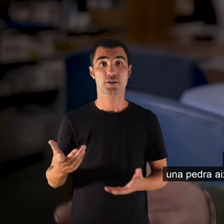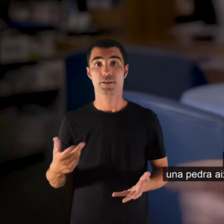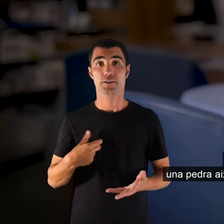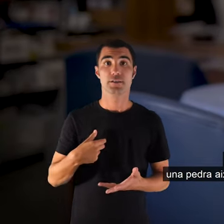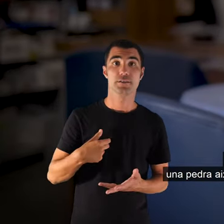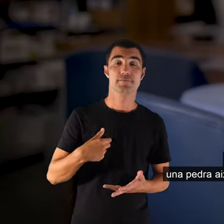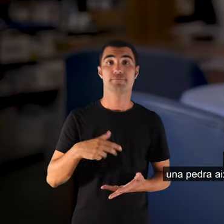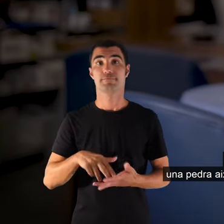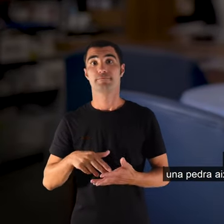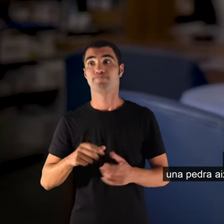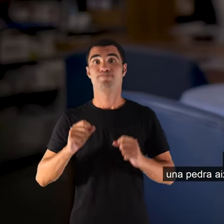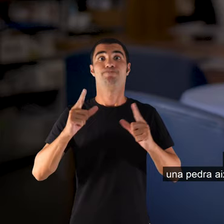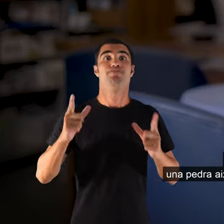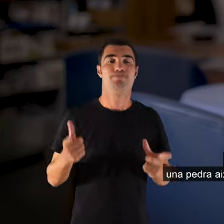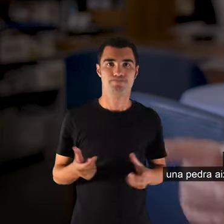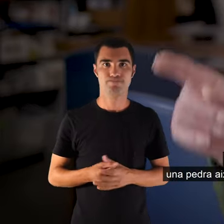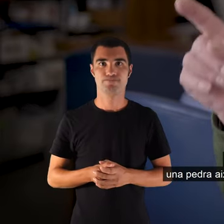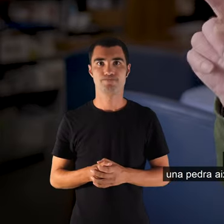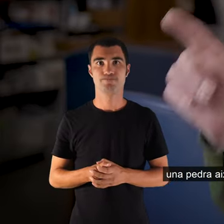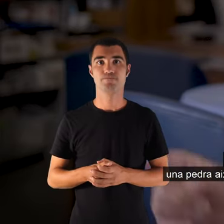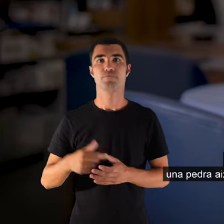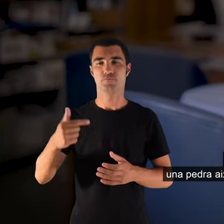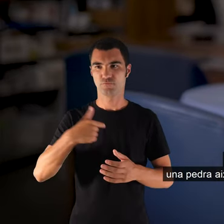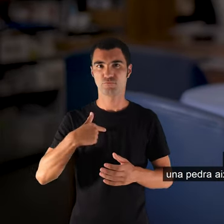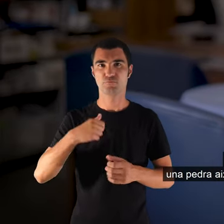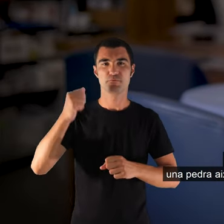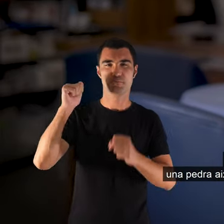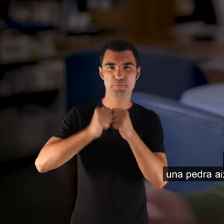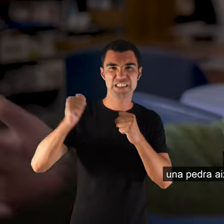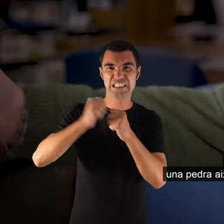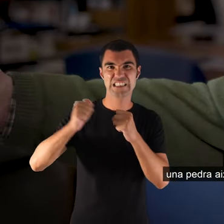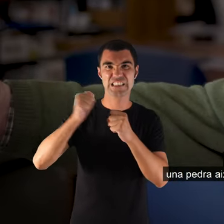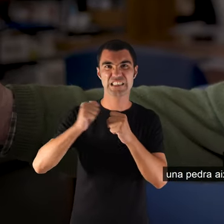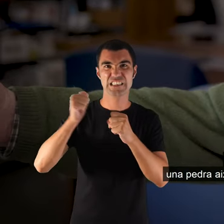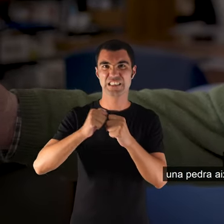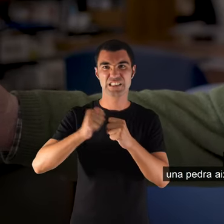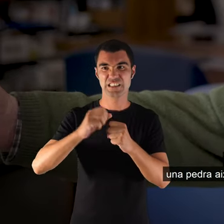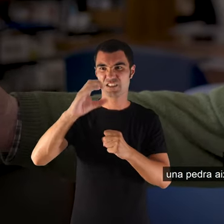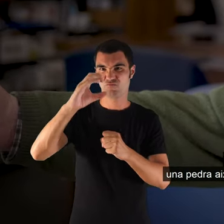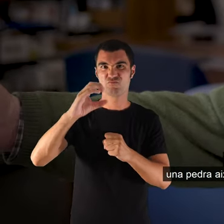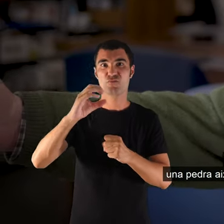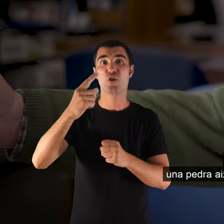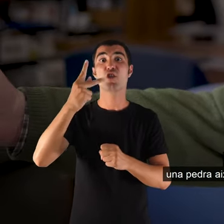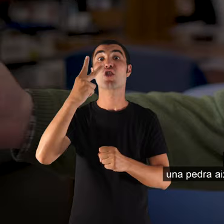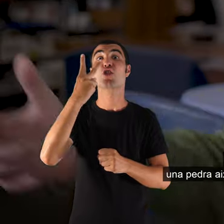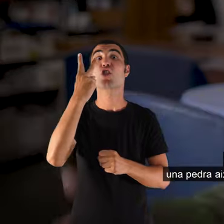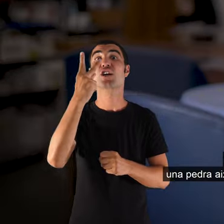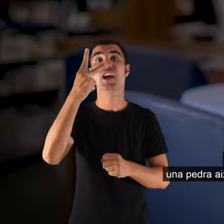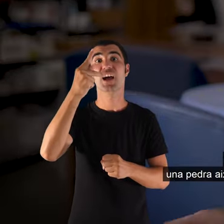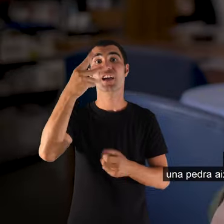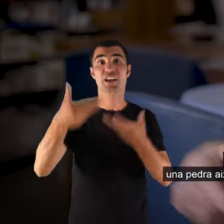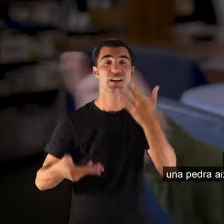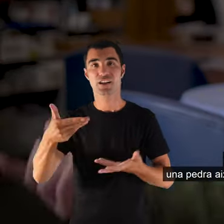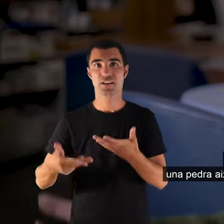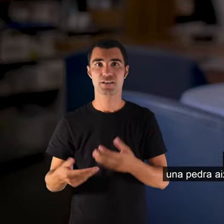i me va rellevar. I havia encarregat de predes, una preda així feia 2 quilos,